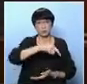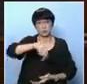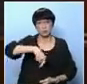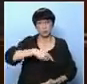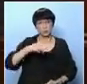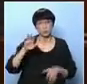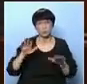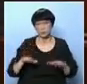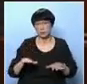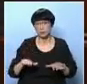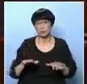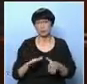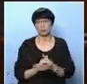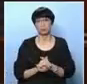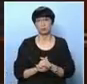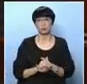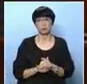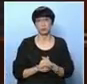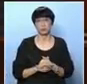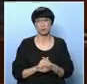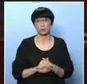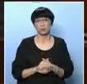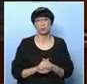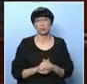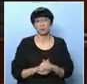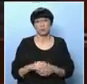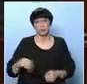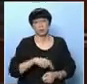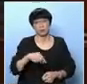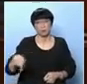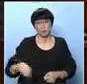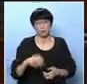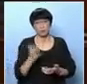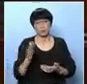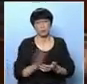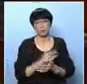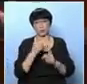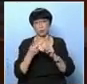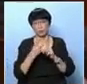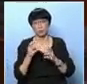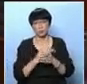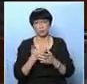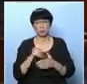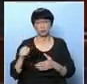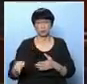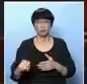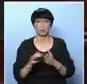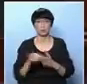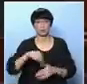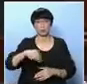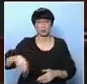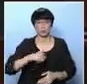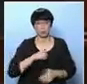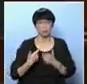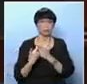好慢啊！由生地主熟地成为十要12年， 點解？因為又同個 land owner 又要糾纏，其